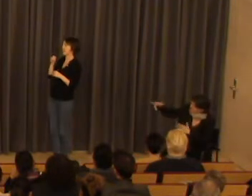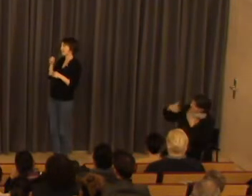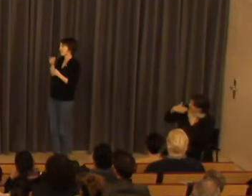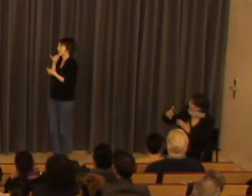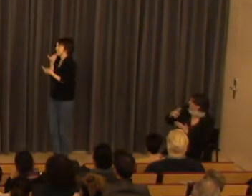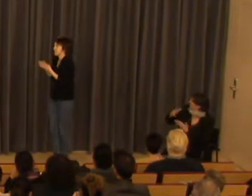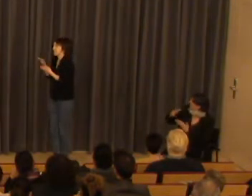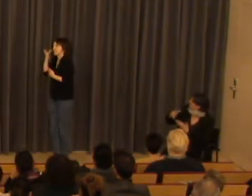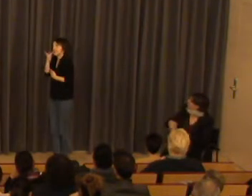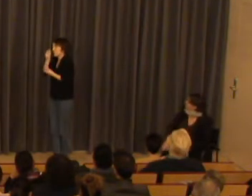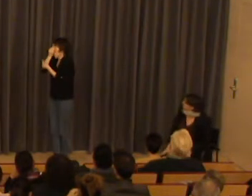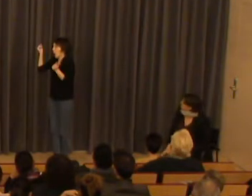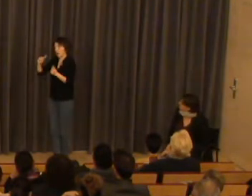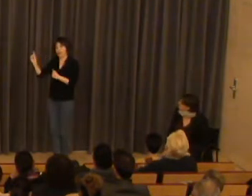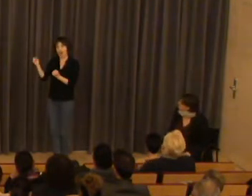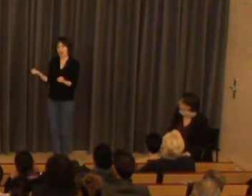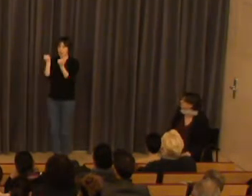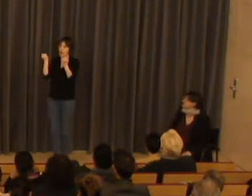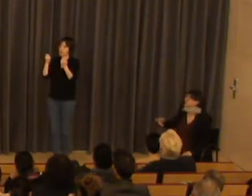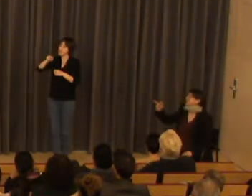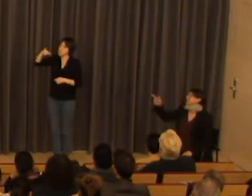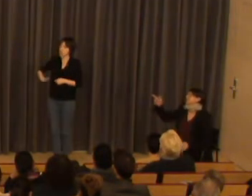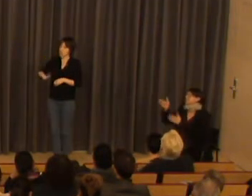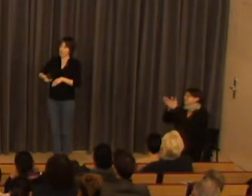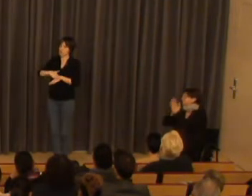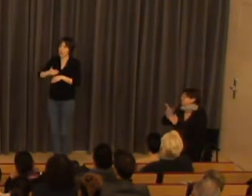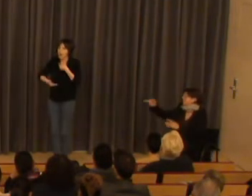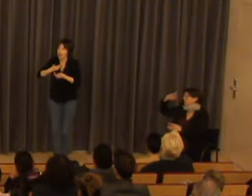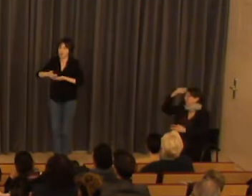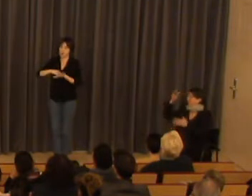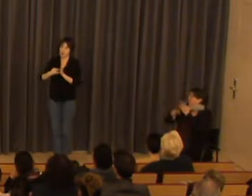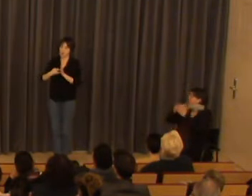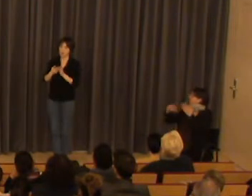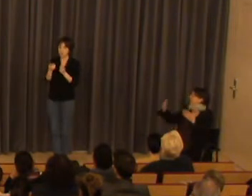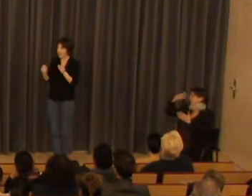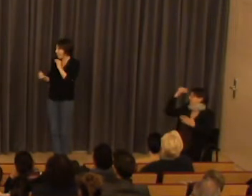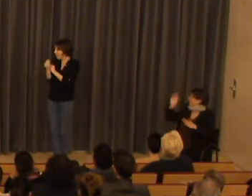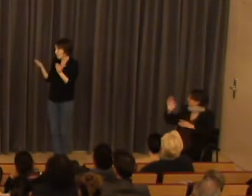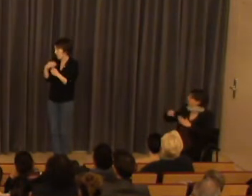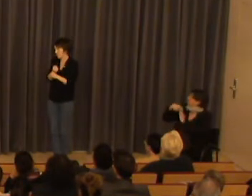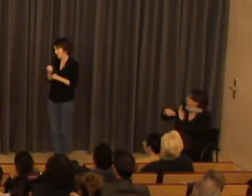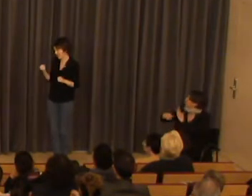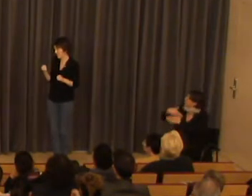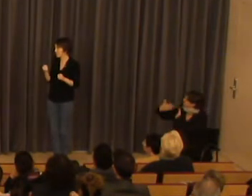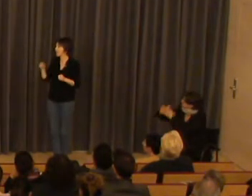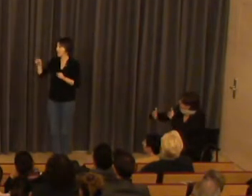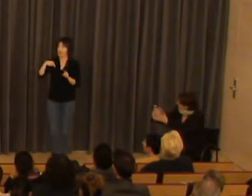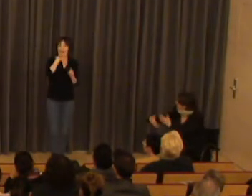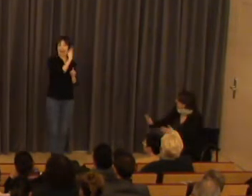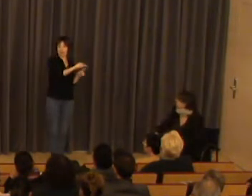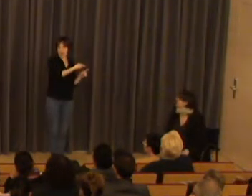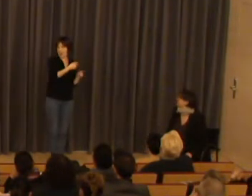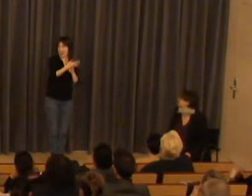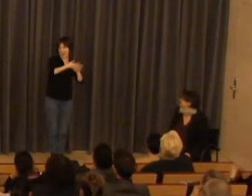són essencials per poder desenvolupar determinats projectes. Moltes gràcies. Gràcies. L'any que ve hi ha convocatòria.